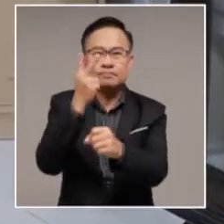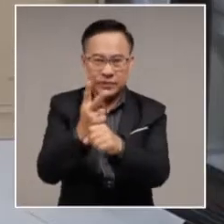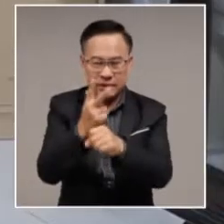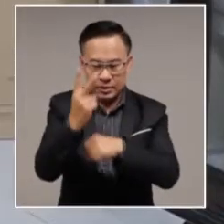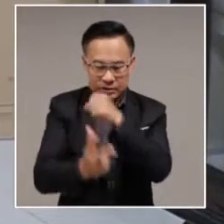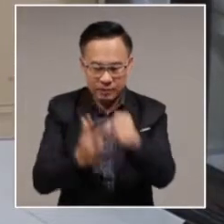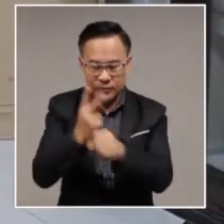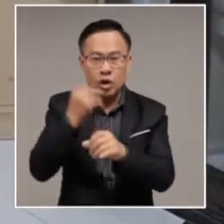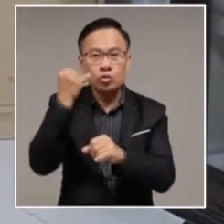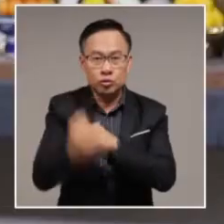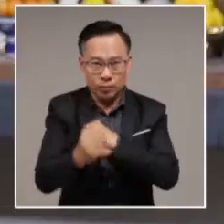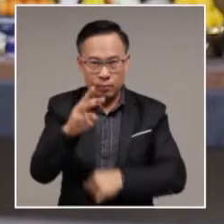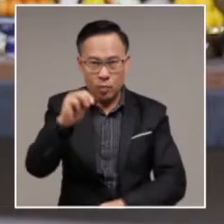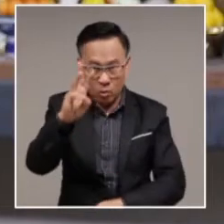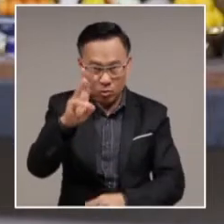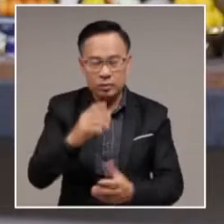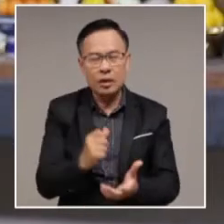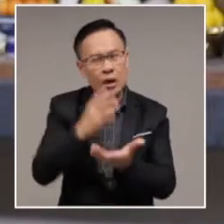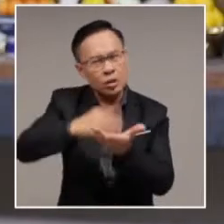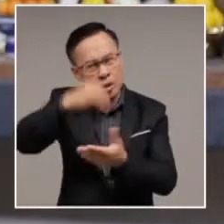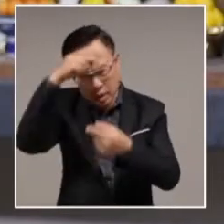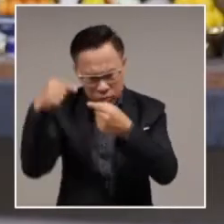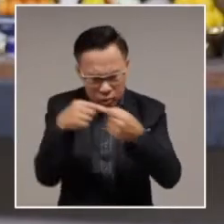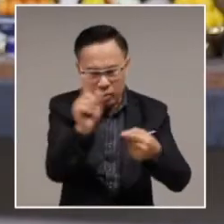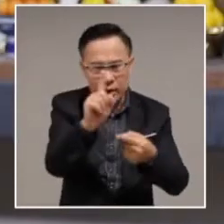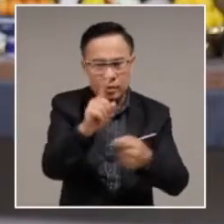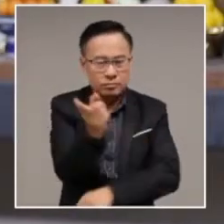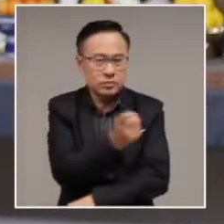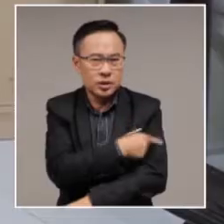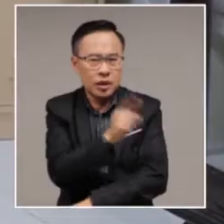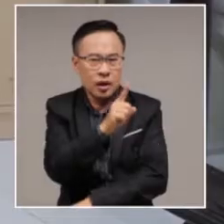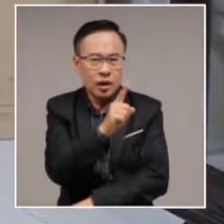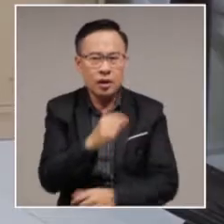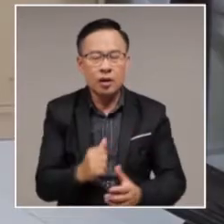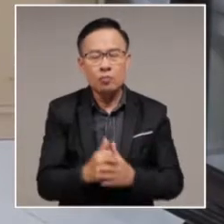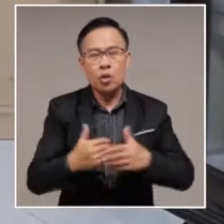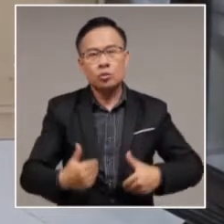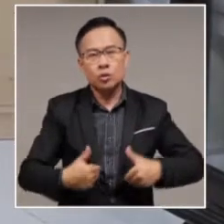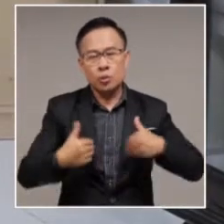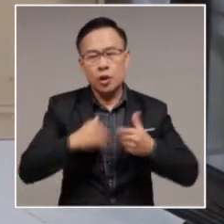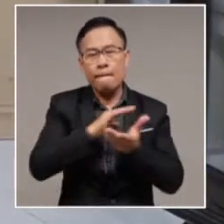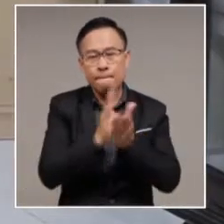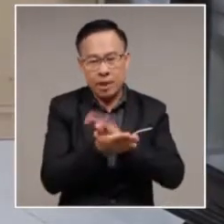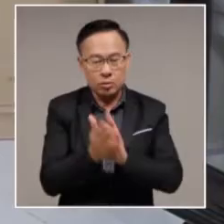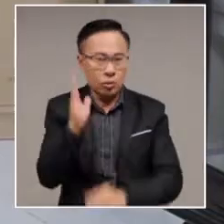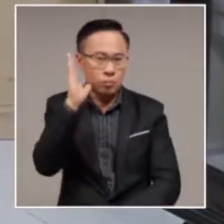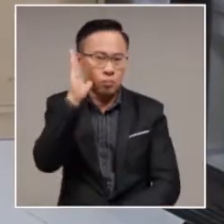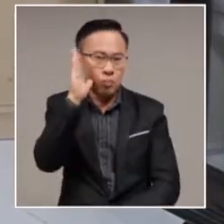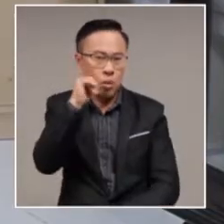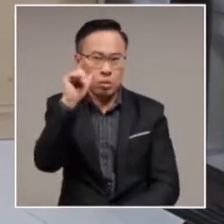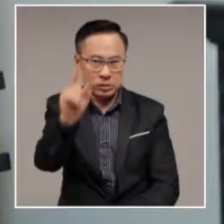แล้วพอหลังจากนั้นแล้วในเรื่องของลำดับการศึกษาต่อเราไปศึกษาต่อที่ไหนคะ ชีวิตมาเปลี่ยนก็ตอนที่คุณพ่อเสีย